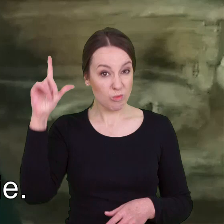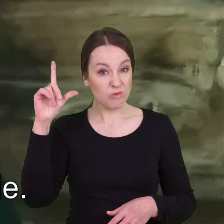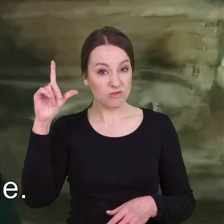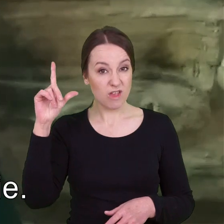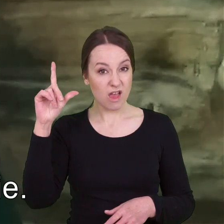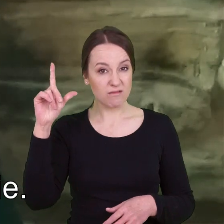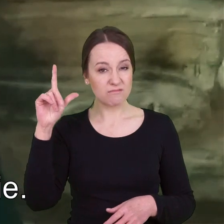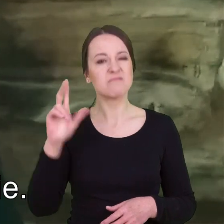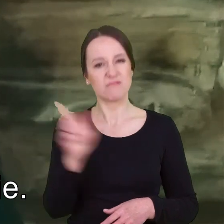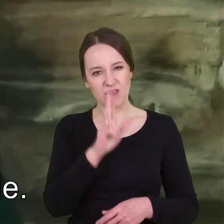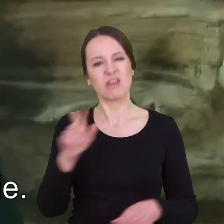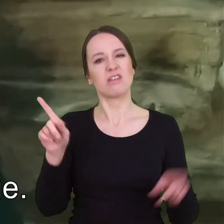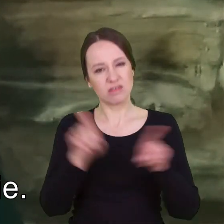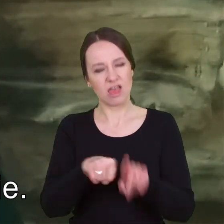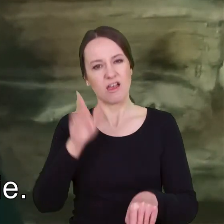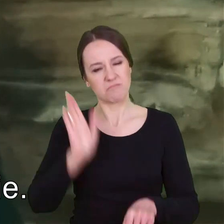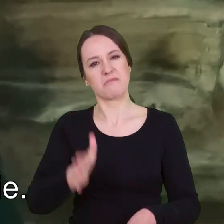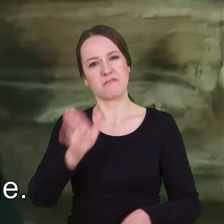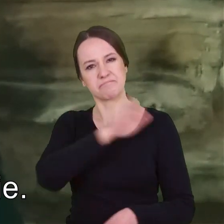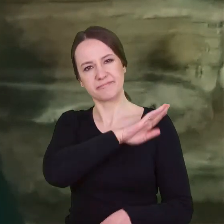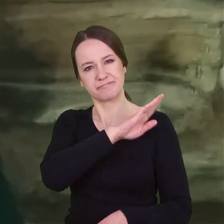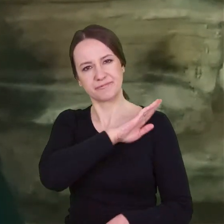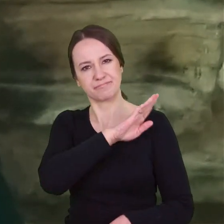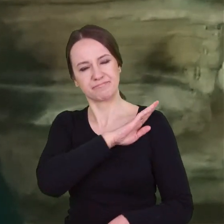Tak i ludzkie kiedyś zginie.